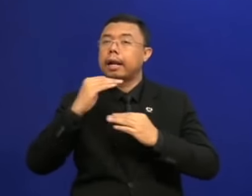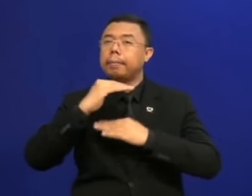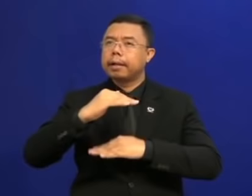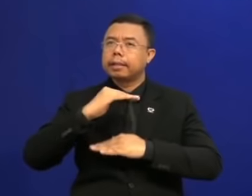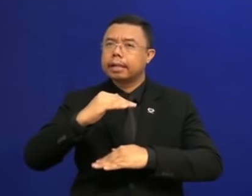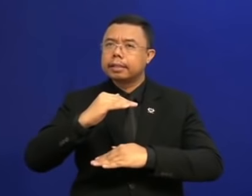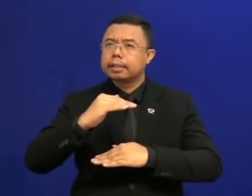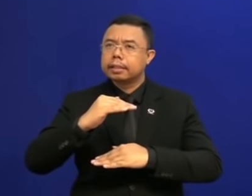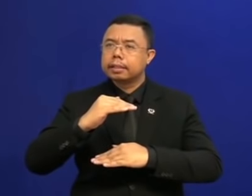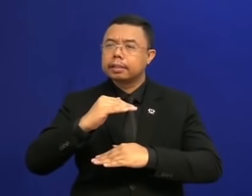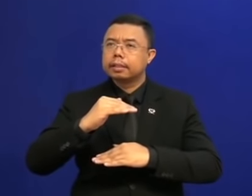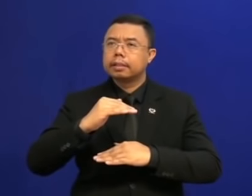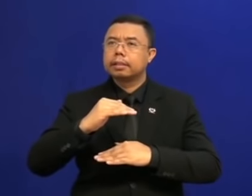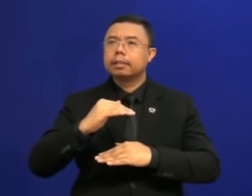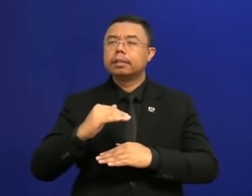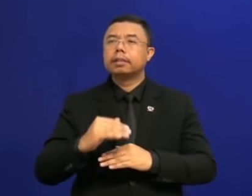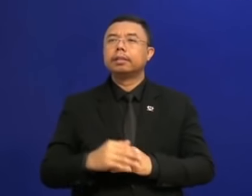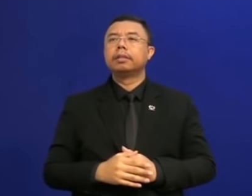terbatas.